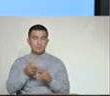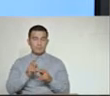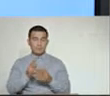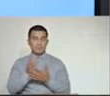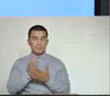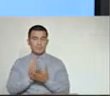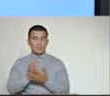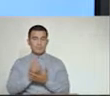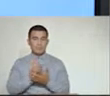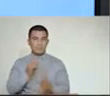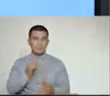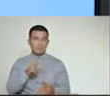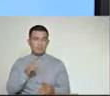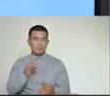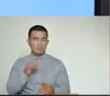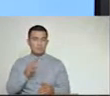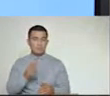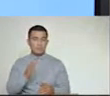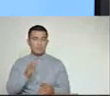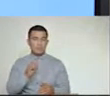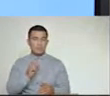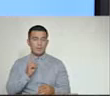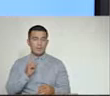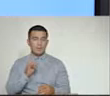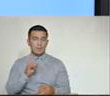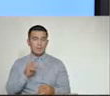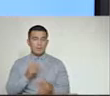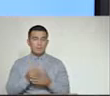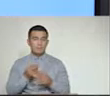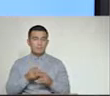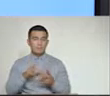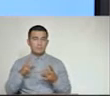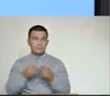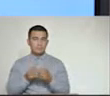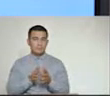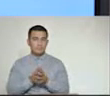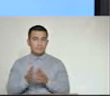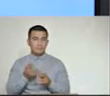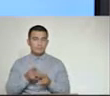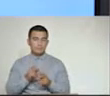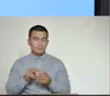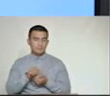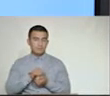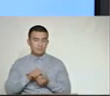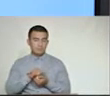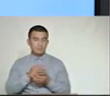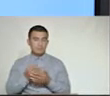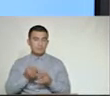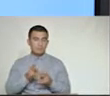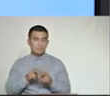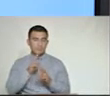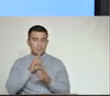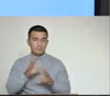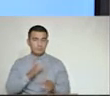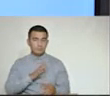to'planishi halqumda va vakolaga o'tishi butun tana bo'ylab hazm qilish jarayoni